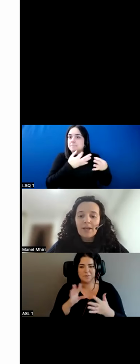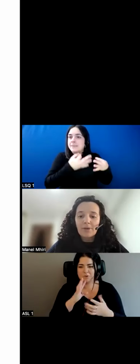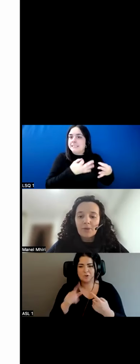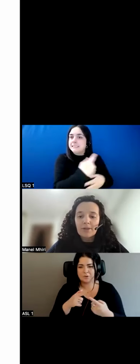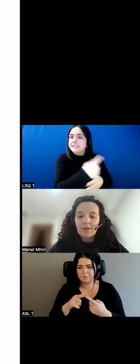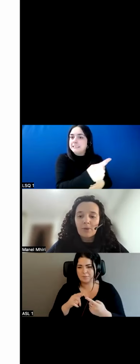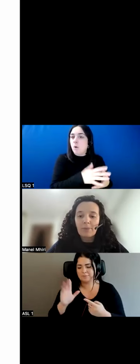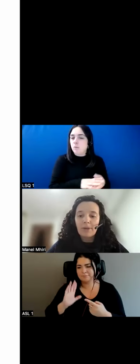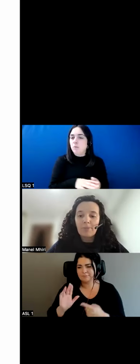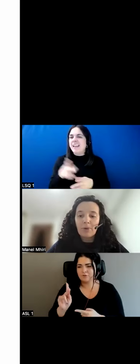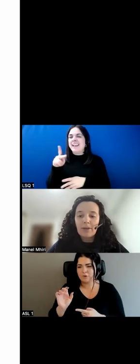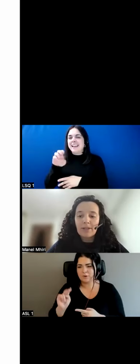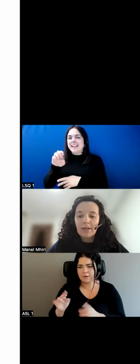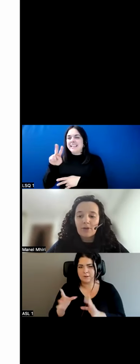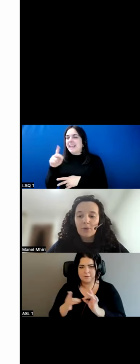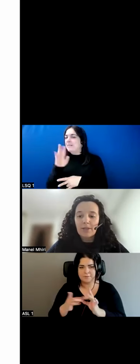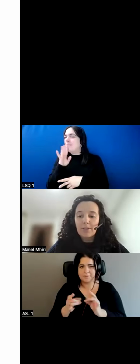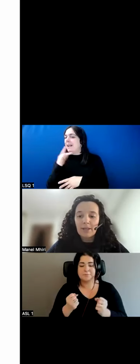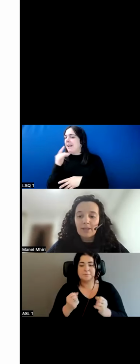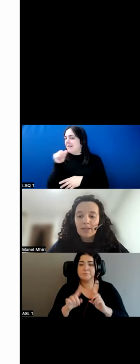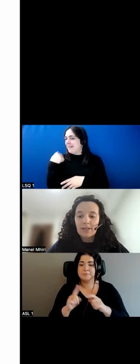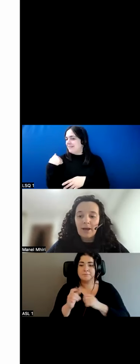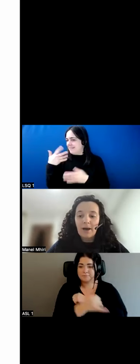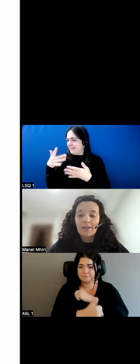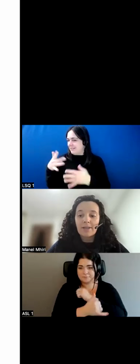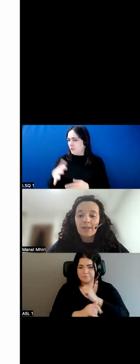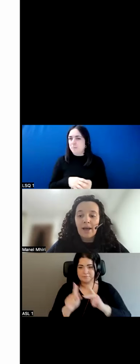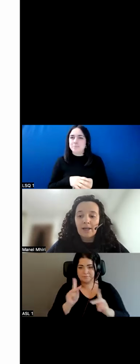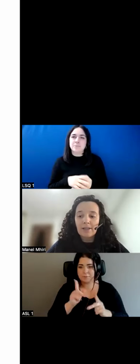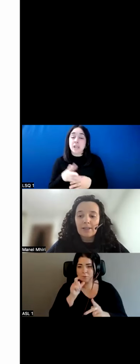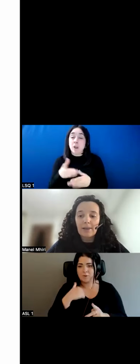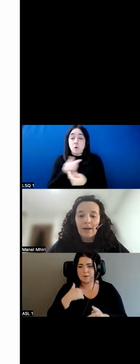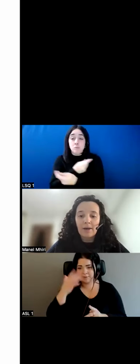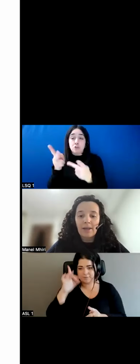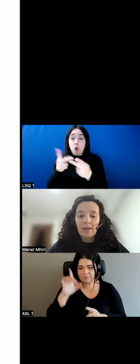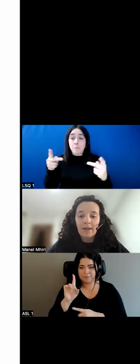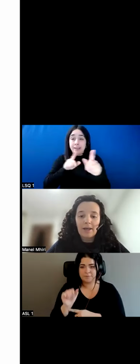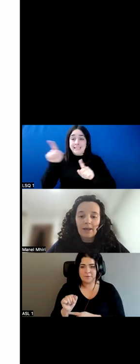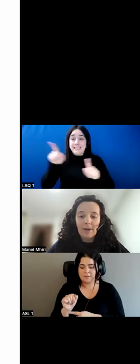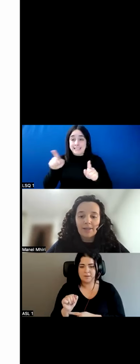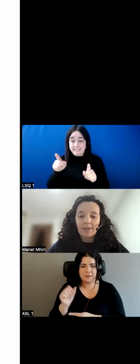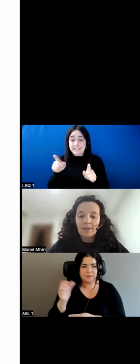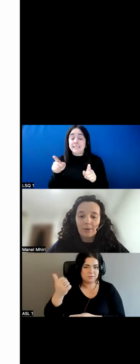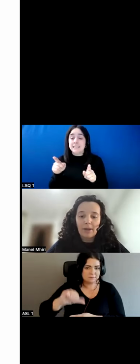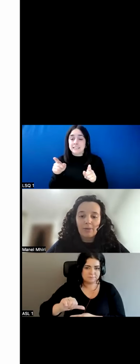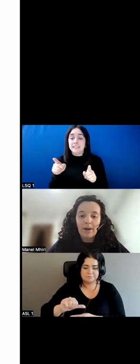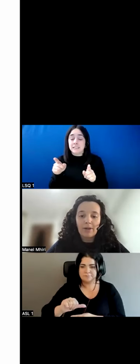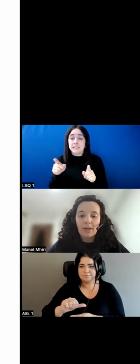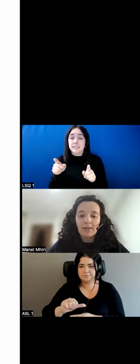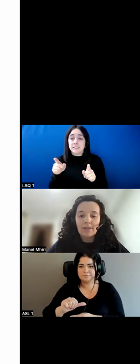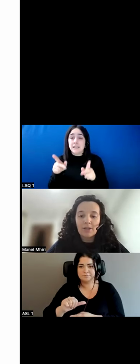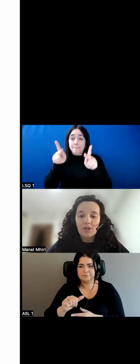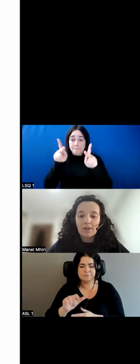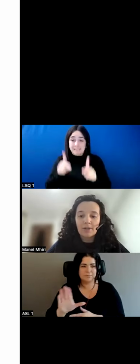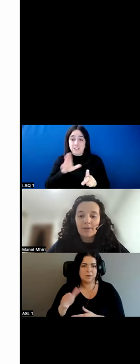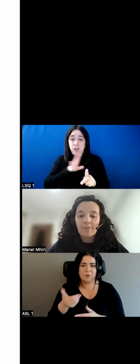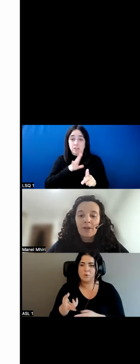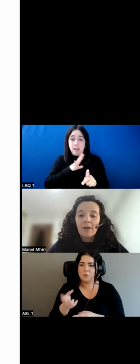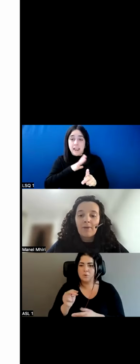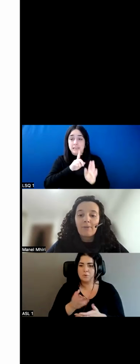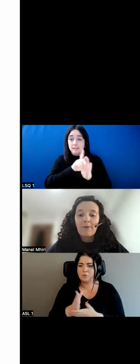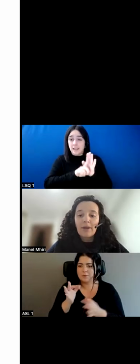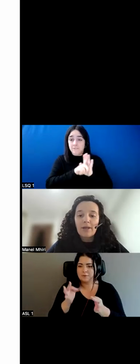tôt. Dans beaucoup de pays où les personnes ayant une déficience intellectuelle, les personnes ayant une déficience